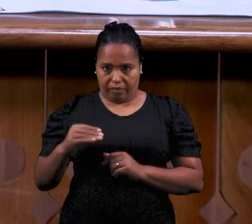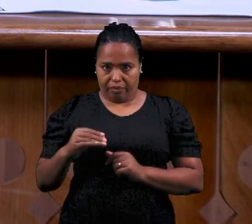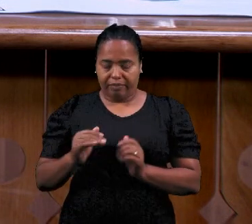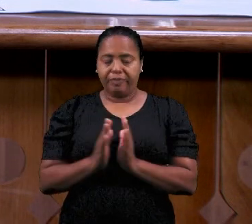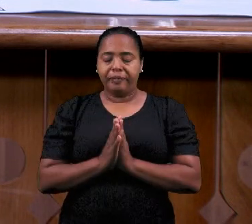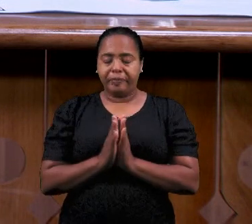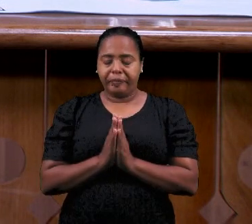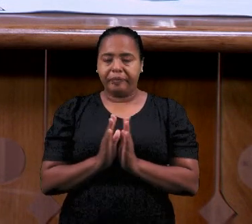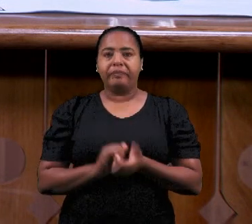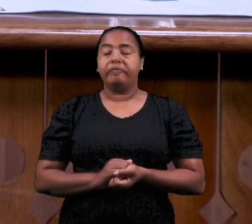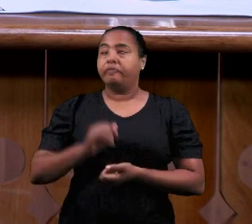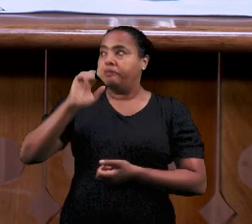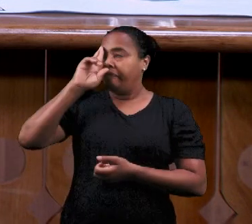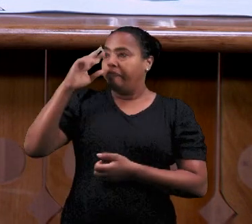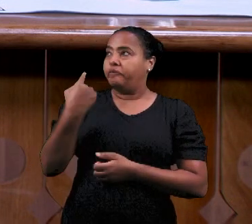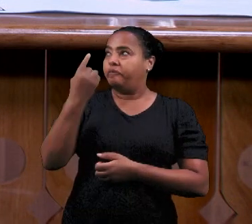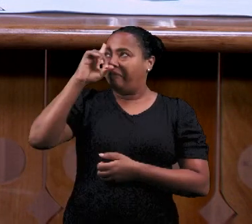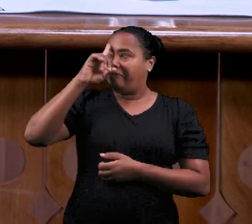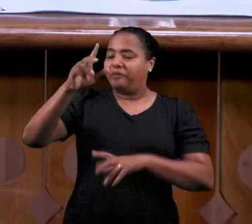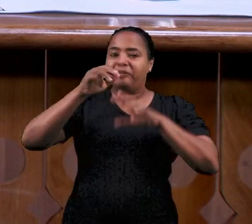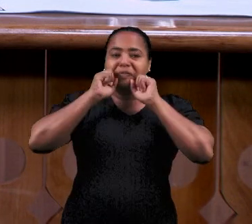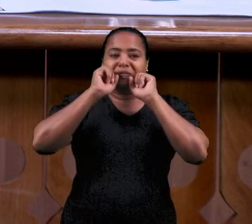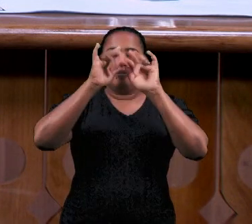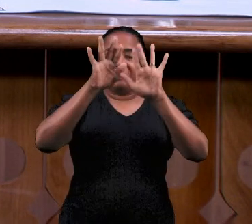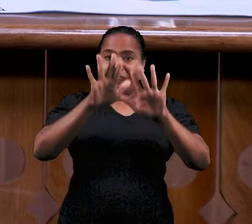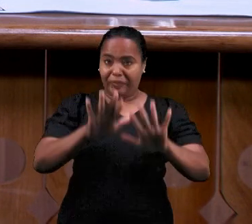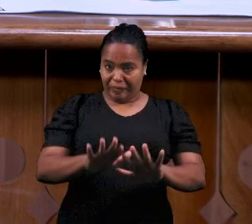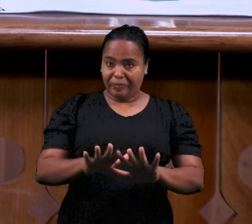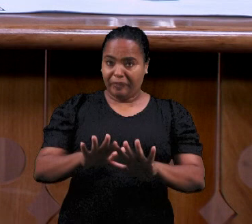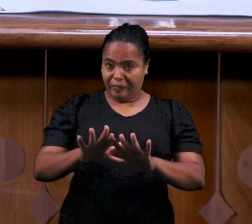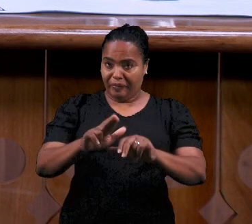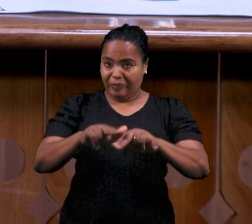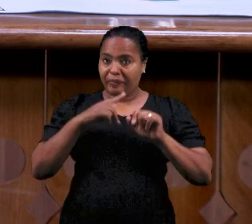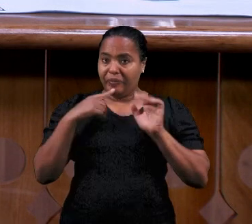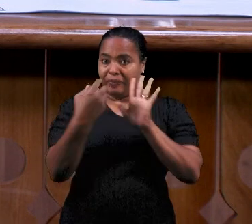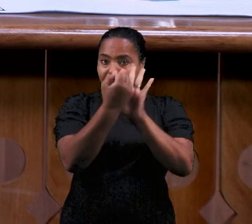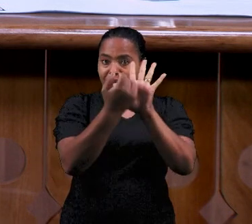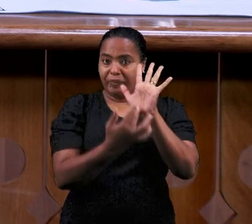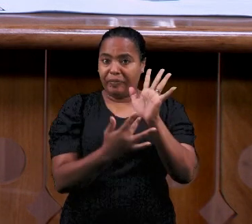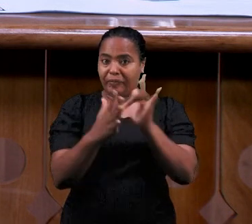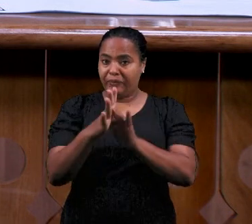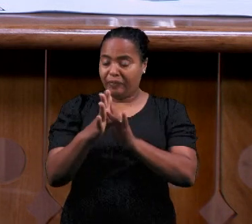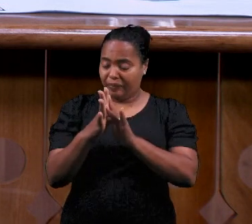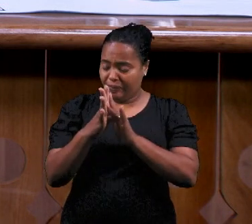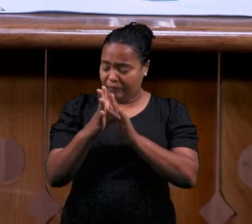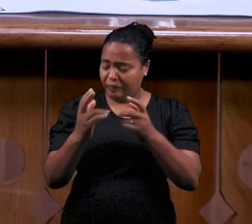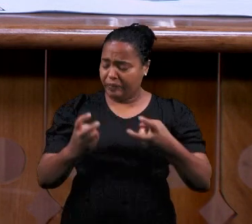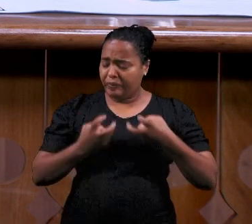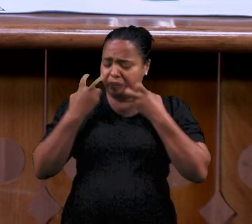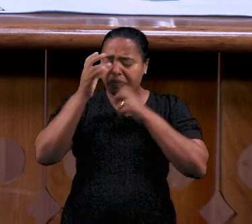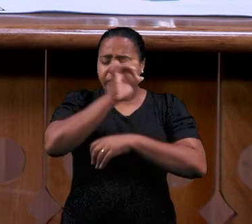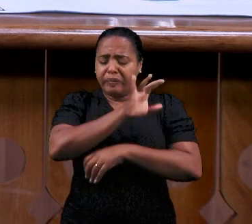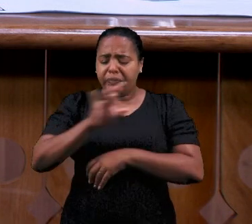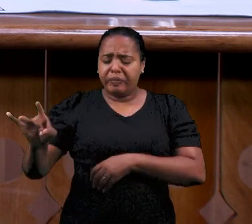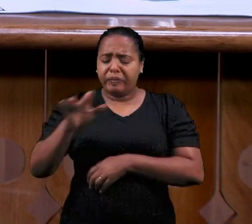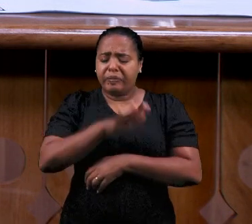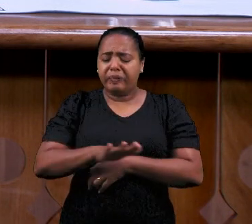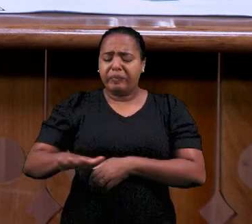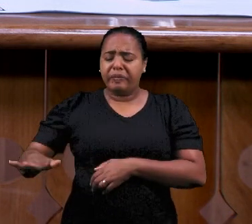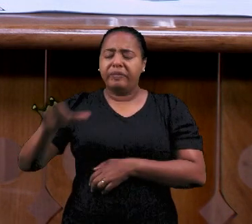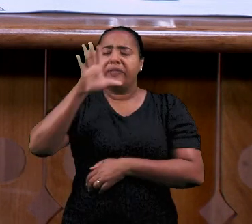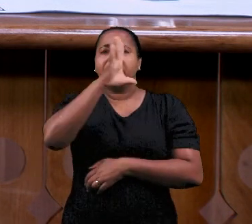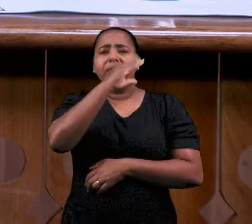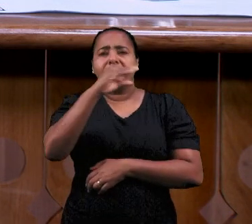Prions. Seigneur notre Dieu, bénis en ce moment sous la couverture du sang du Seigneur Jésus, nous prions pour chacune des